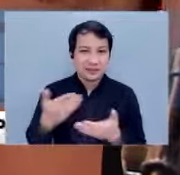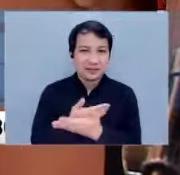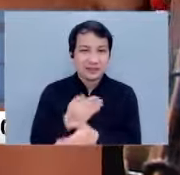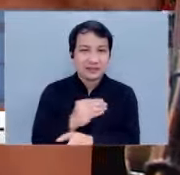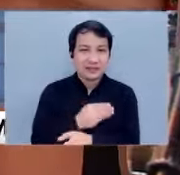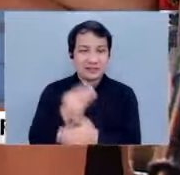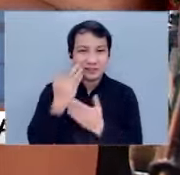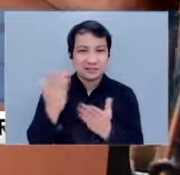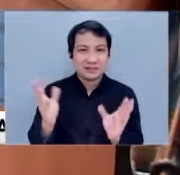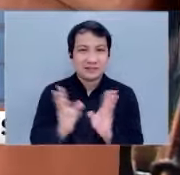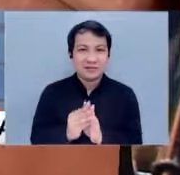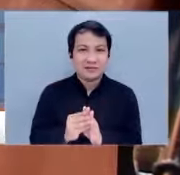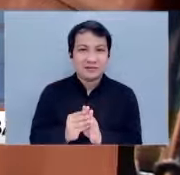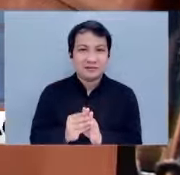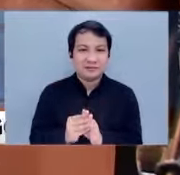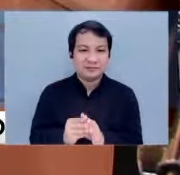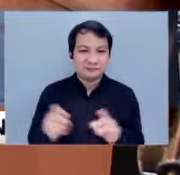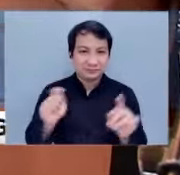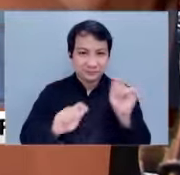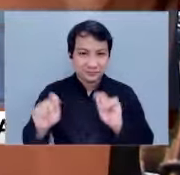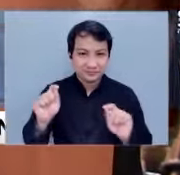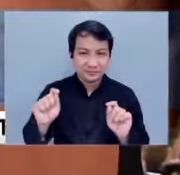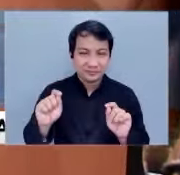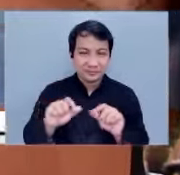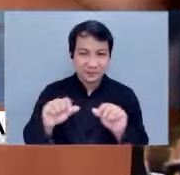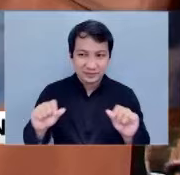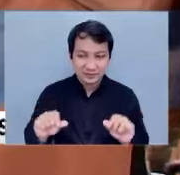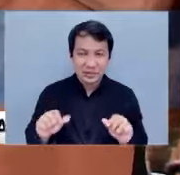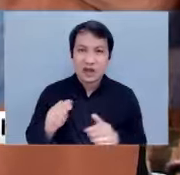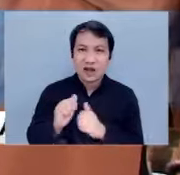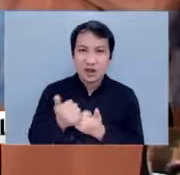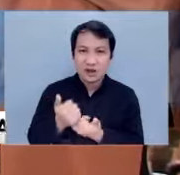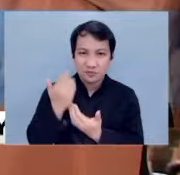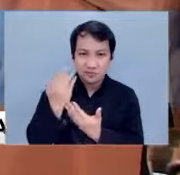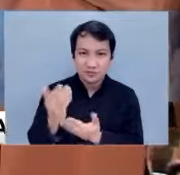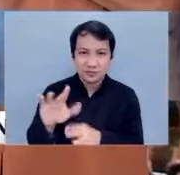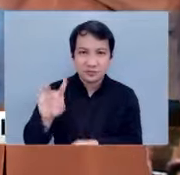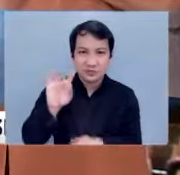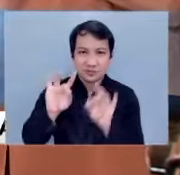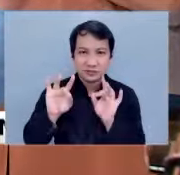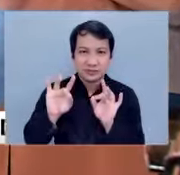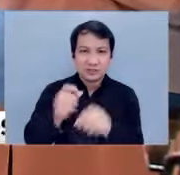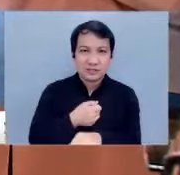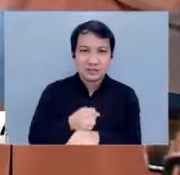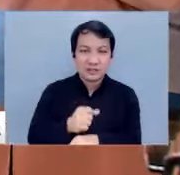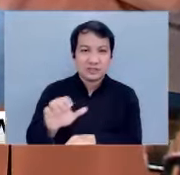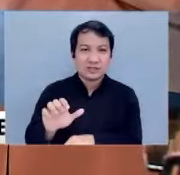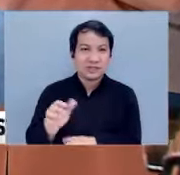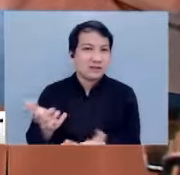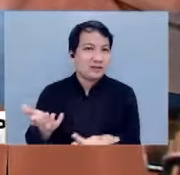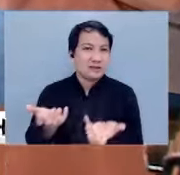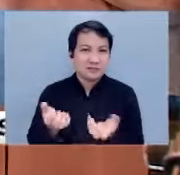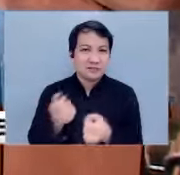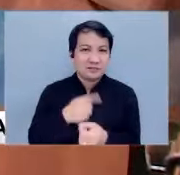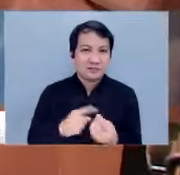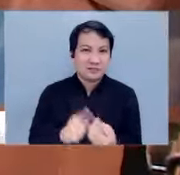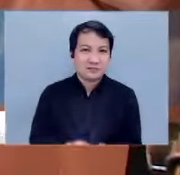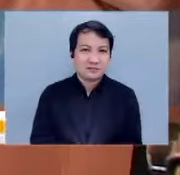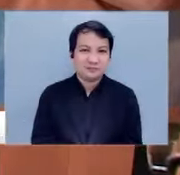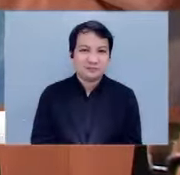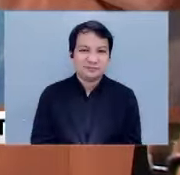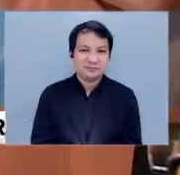itong theater arena, no? Paano nyo pinili yung mga kantang gagamitin ninyo? Ah, sila